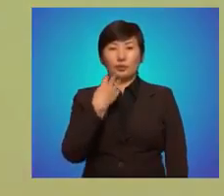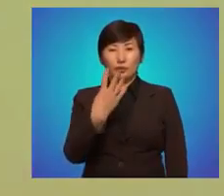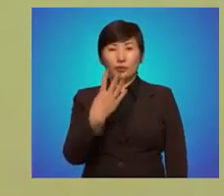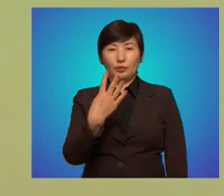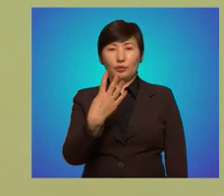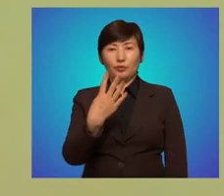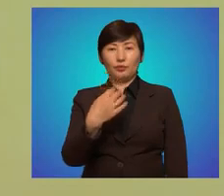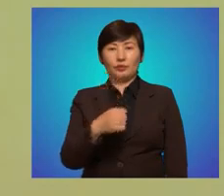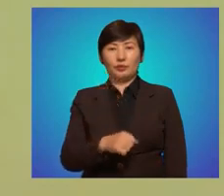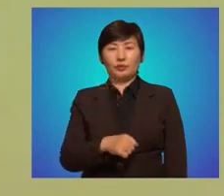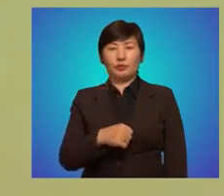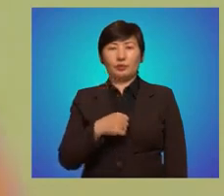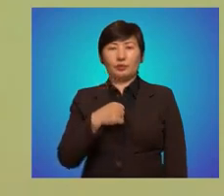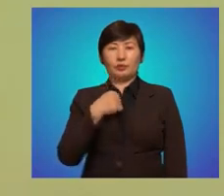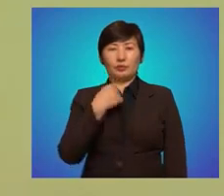4